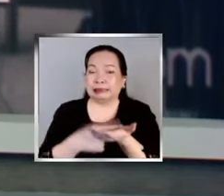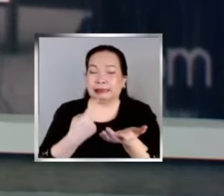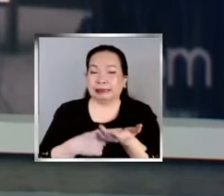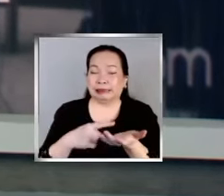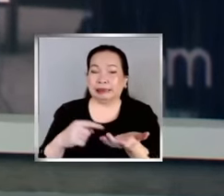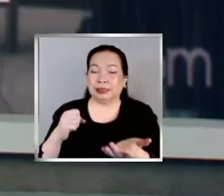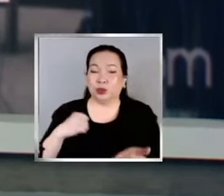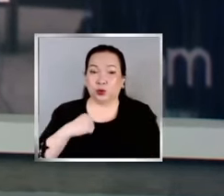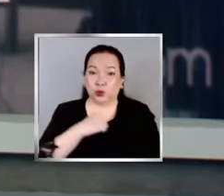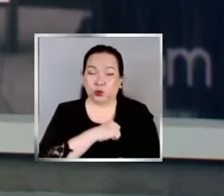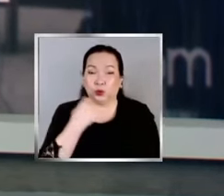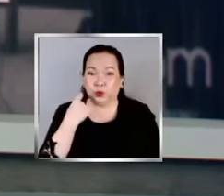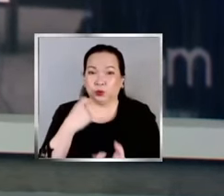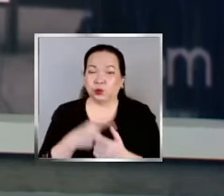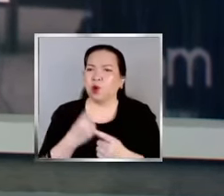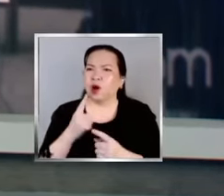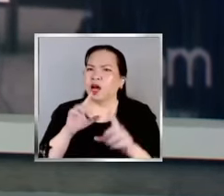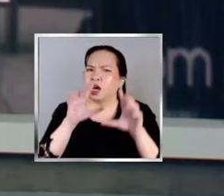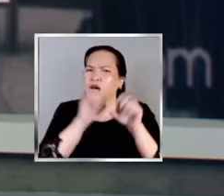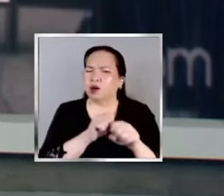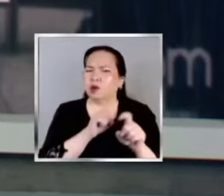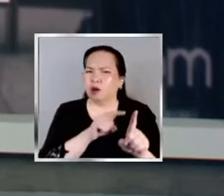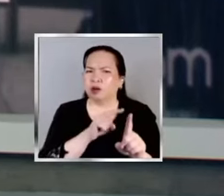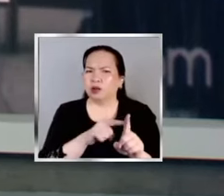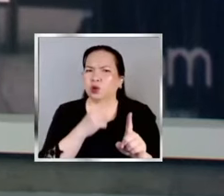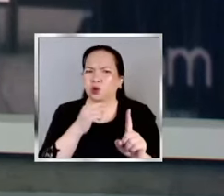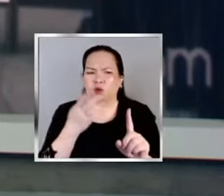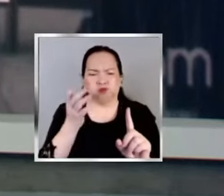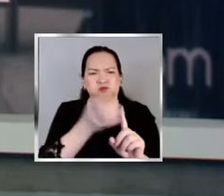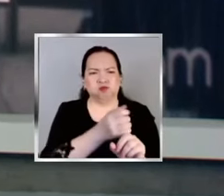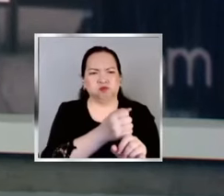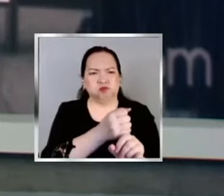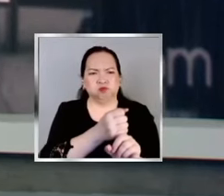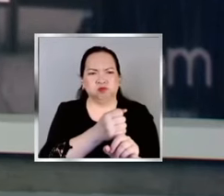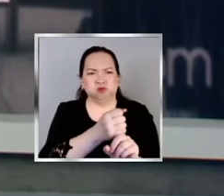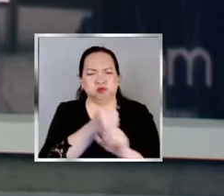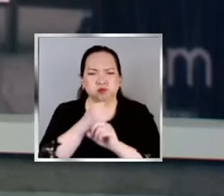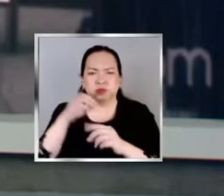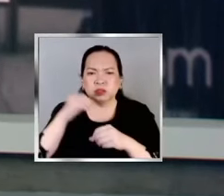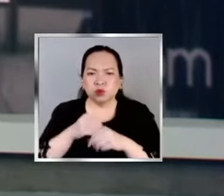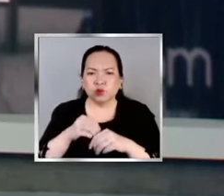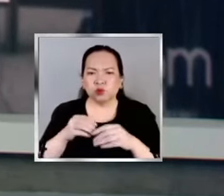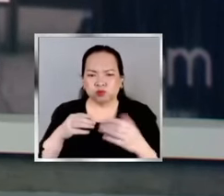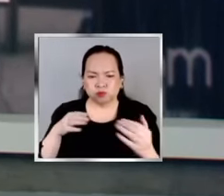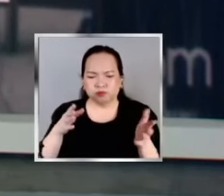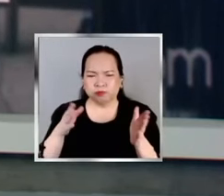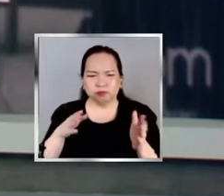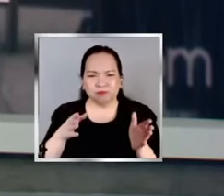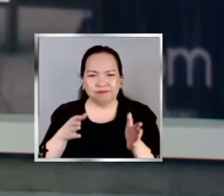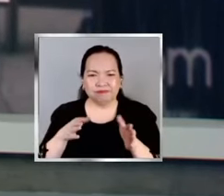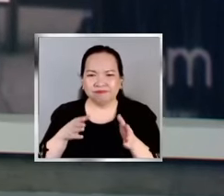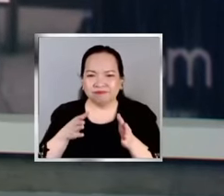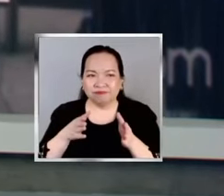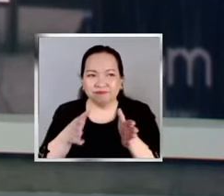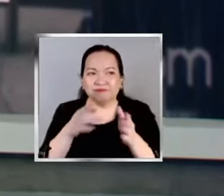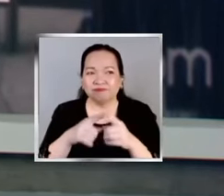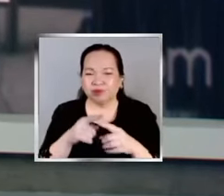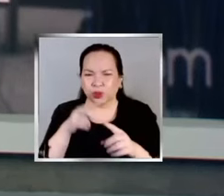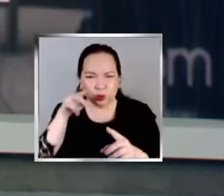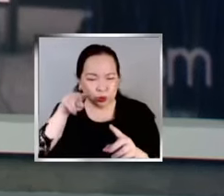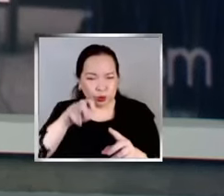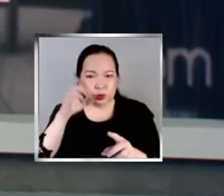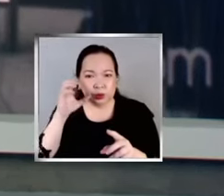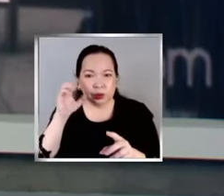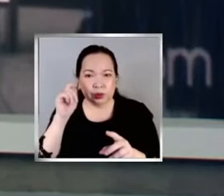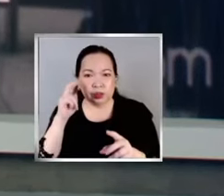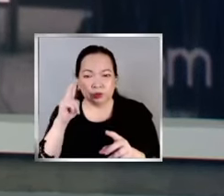sa isang resort, e tila pagdukot daw talaga sa kalsada. Base sa CCTV, ang isa naman, pinapunta lang daw